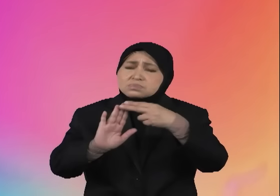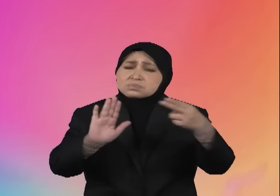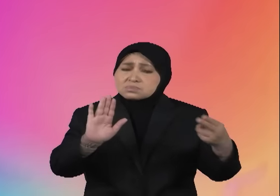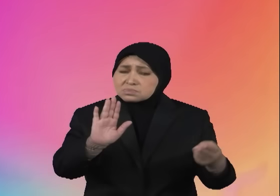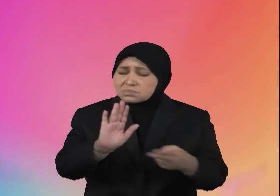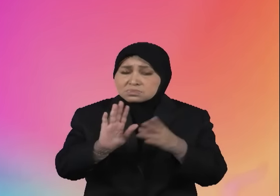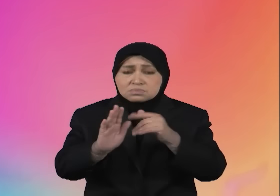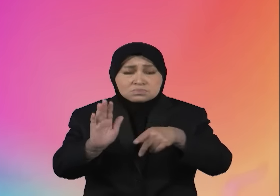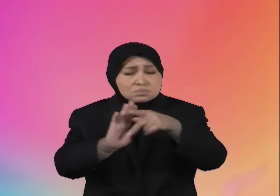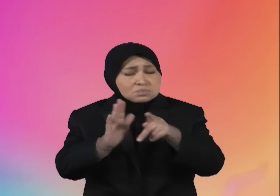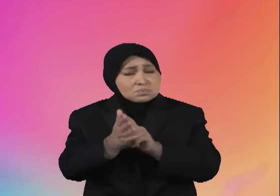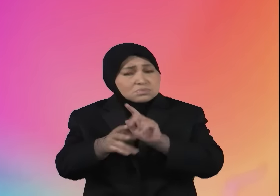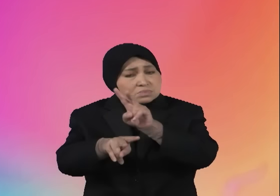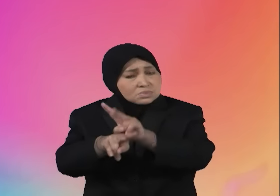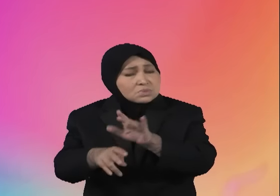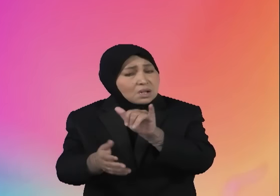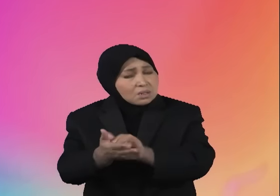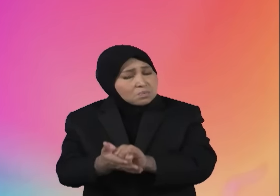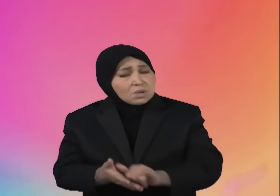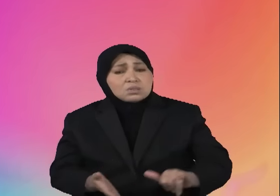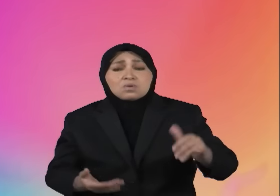ذلك أدنى